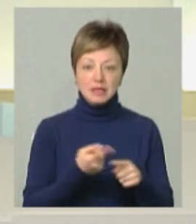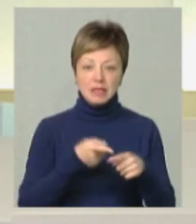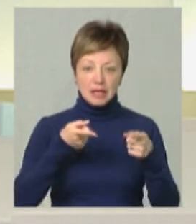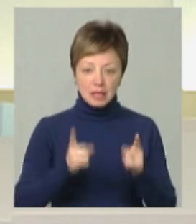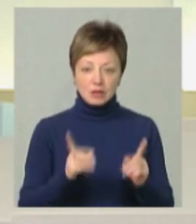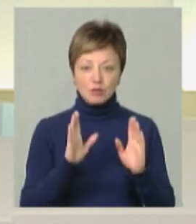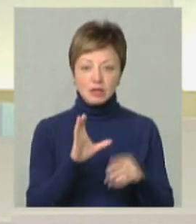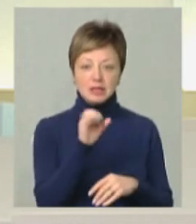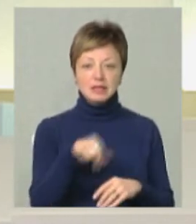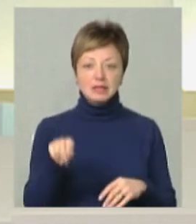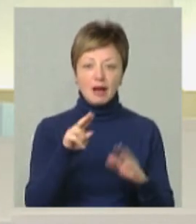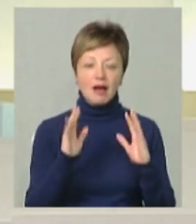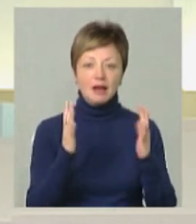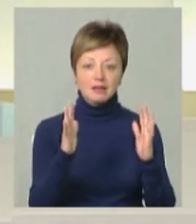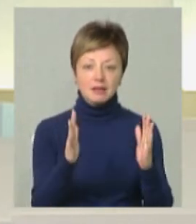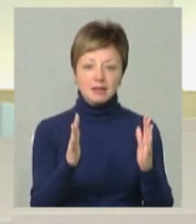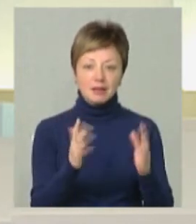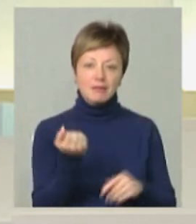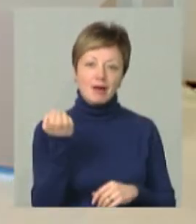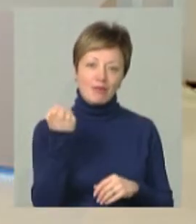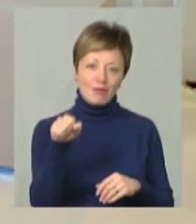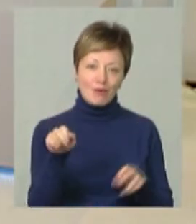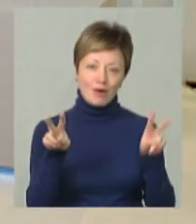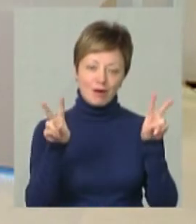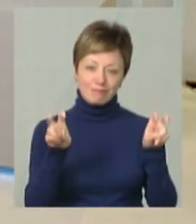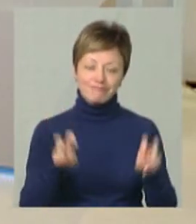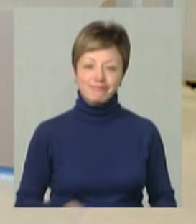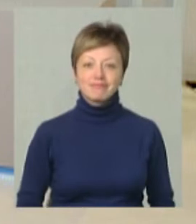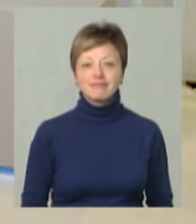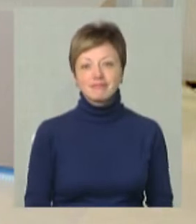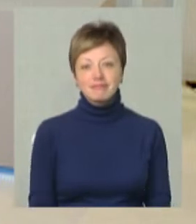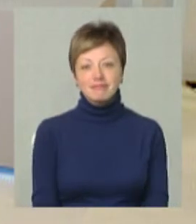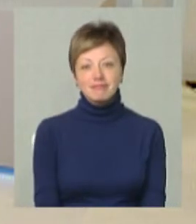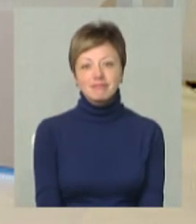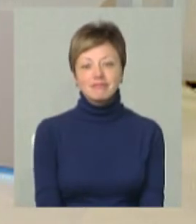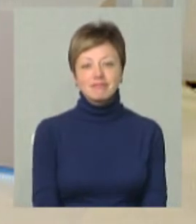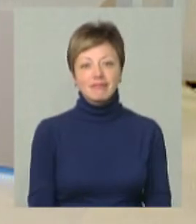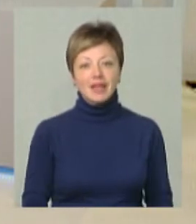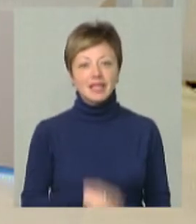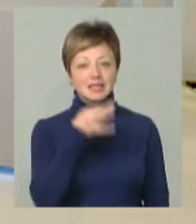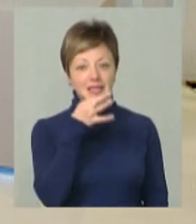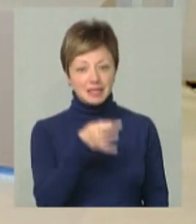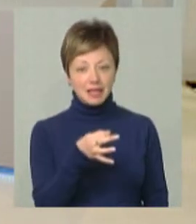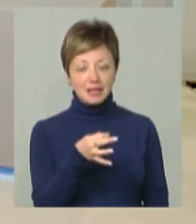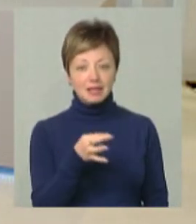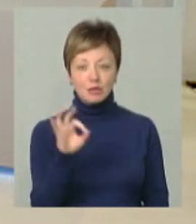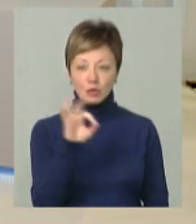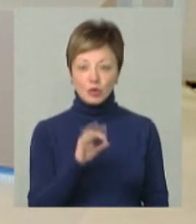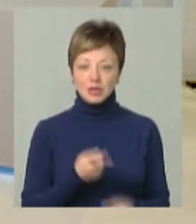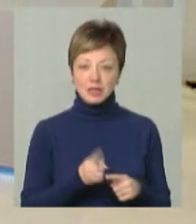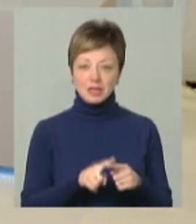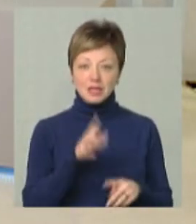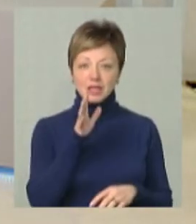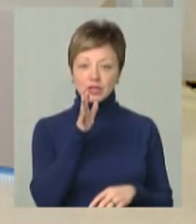дійсно буде сад такий, ну, умовно, перемоги. Ну, сказати про це ще, напевно,